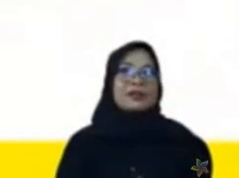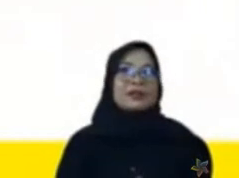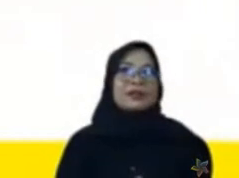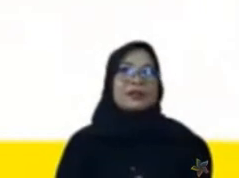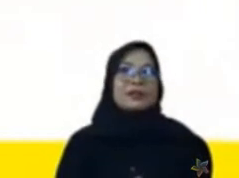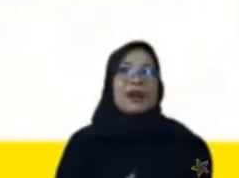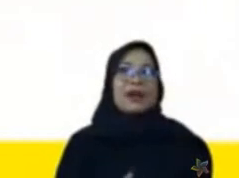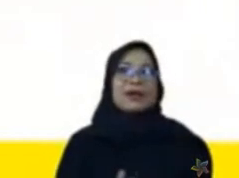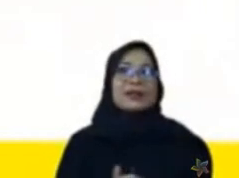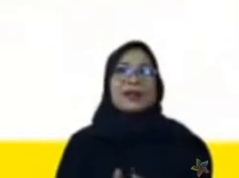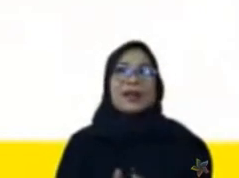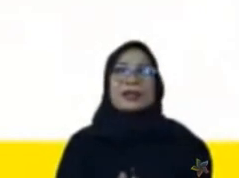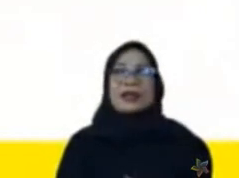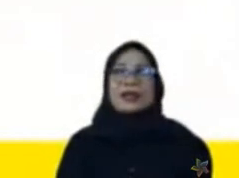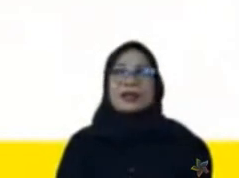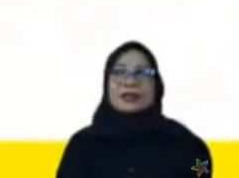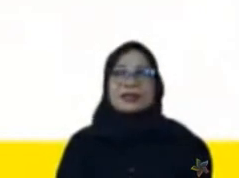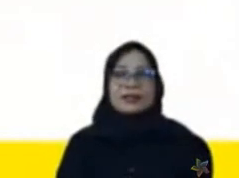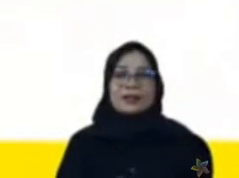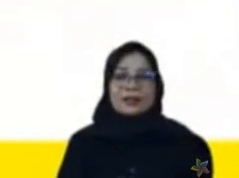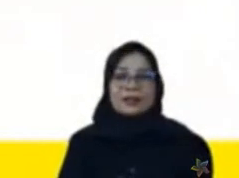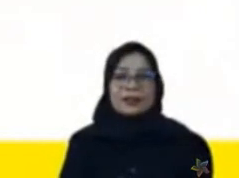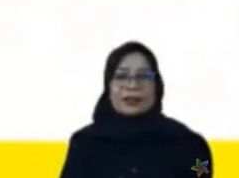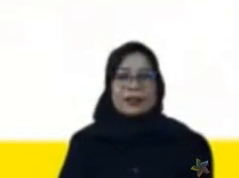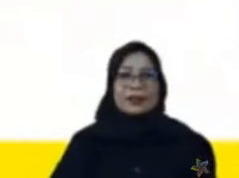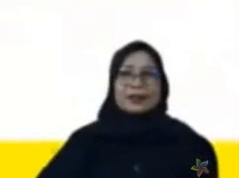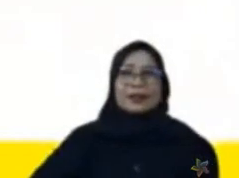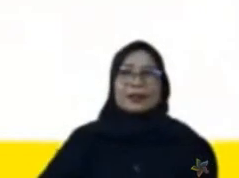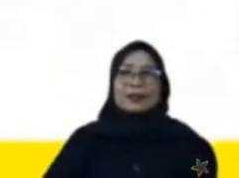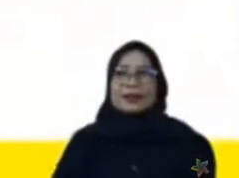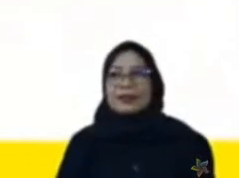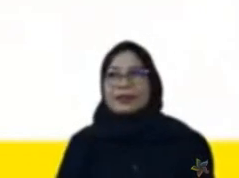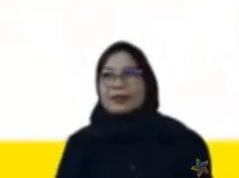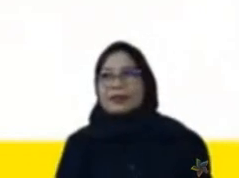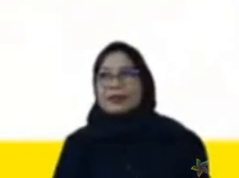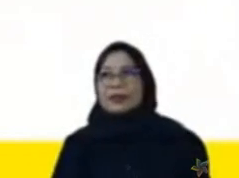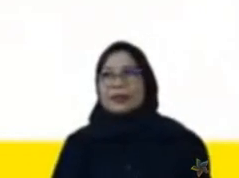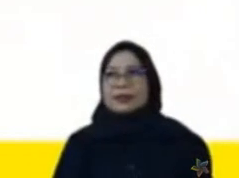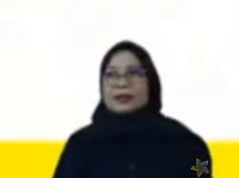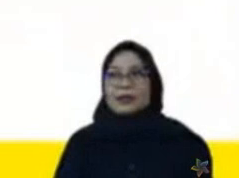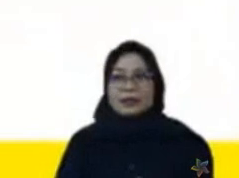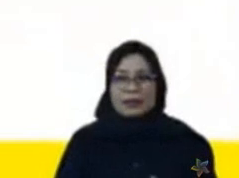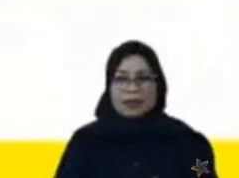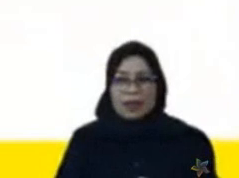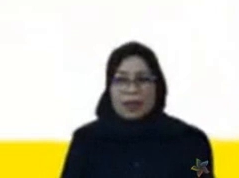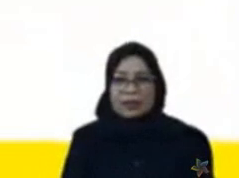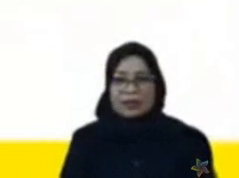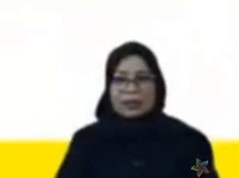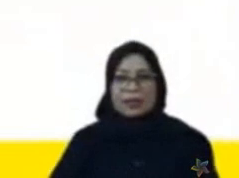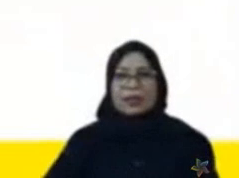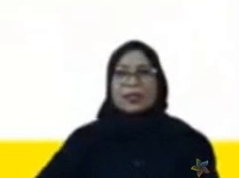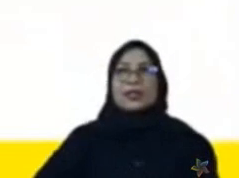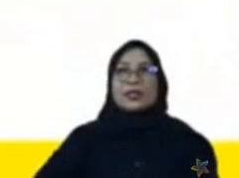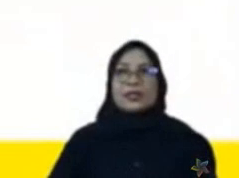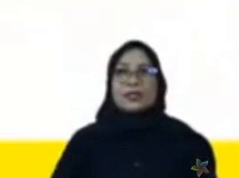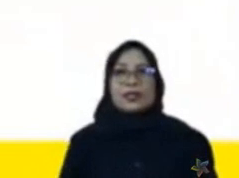Oke, mungkin bisa di-stop. Lanjut ke slide berikutnya saja.